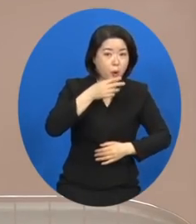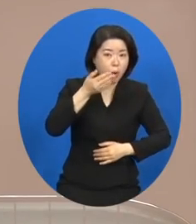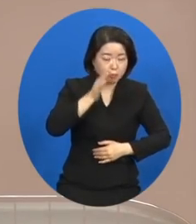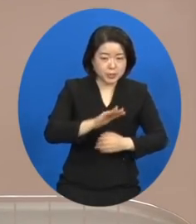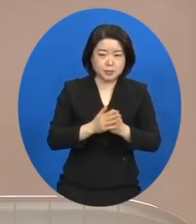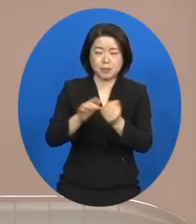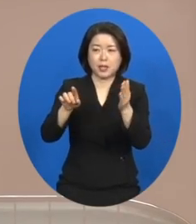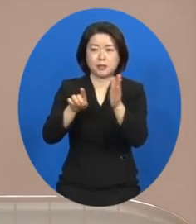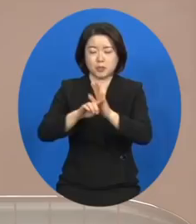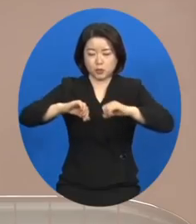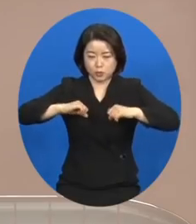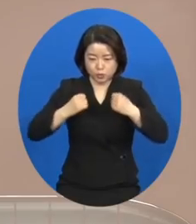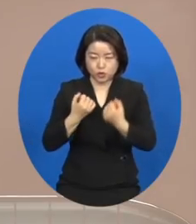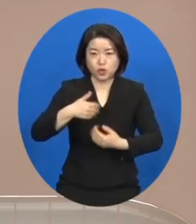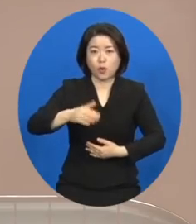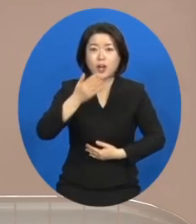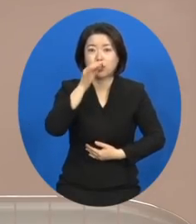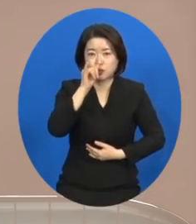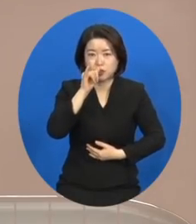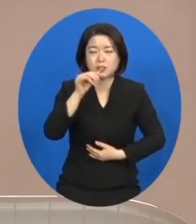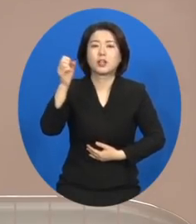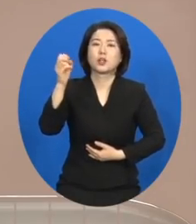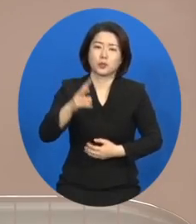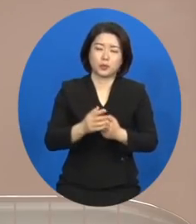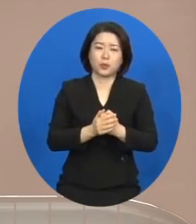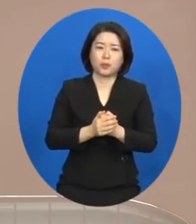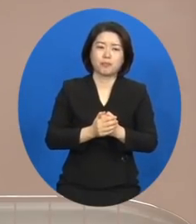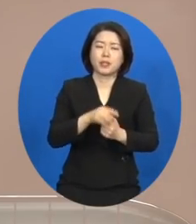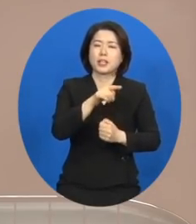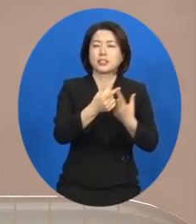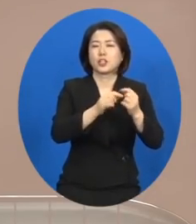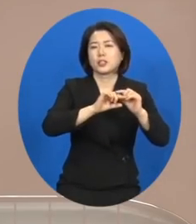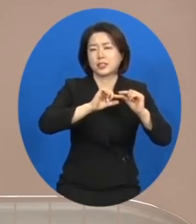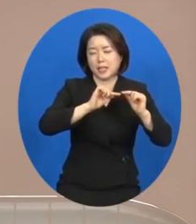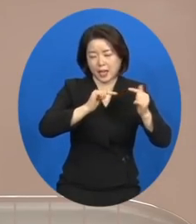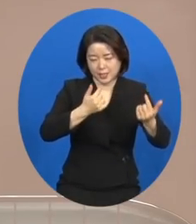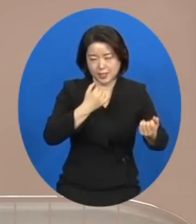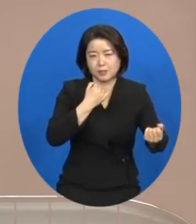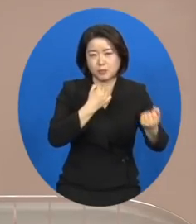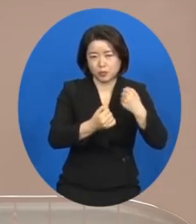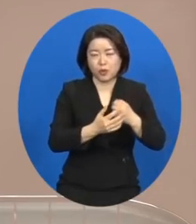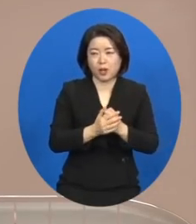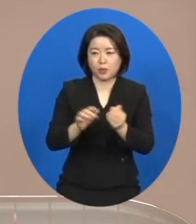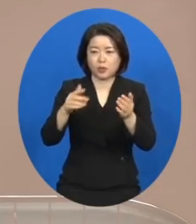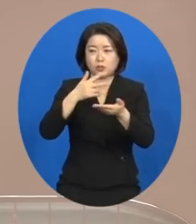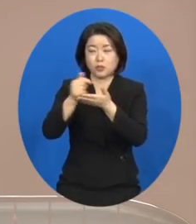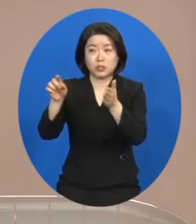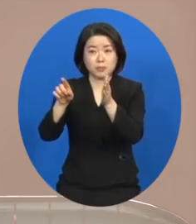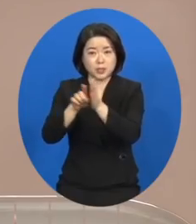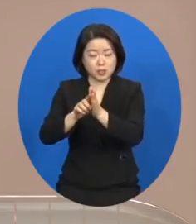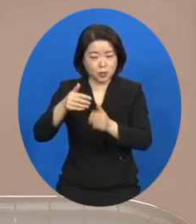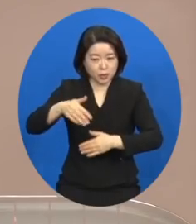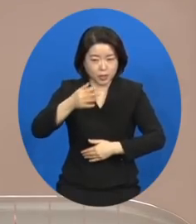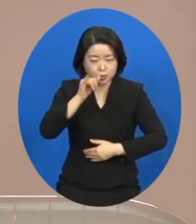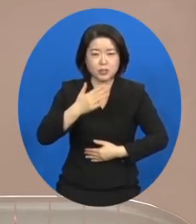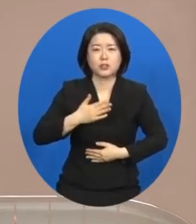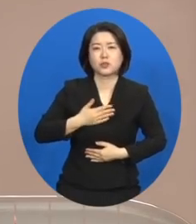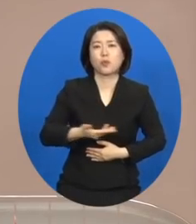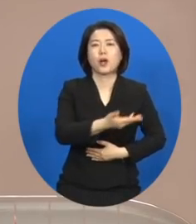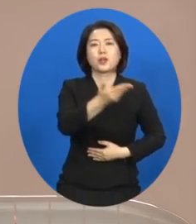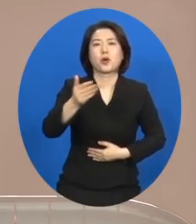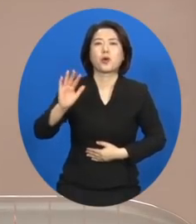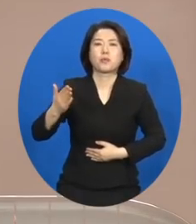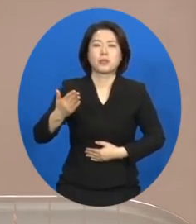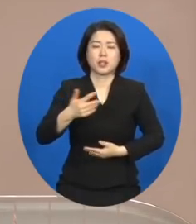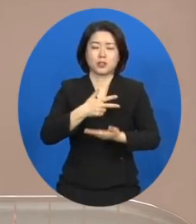믿고 순종해 나갈 수 있는, 또한 그리 아니하실지라도 주님을 신뢰하며 나갈 수 있는 저와 여러분들이 되시기를 주님의